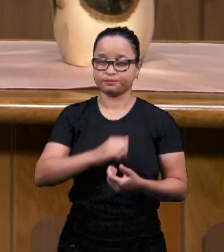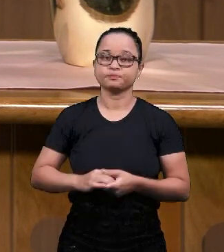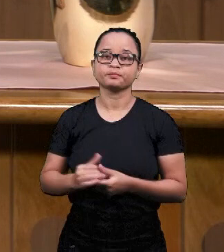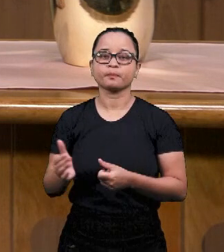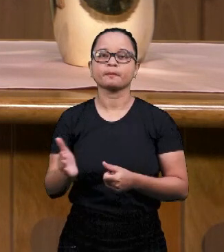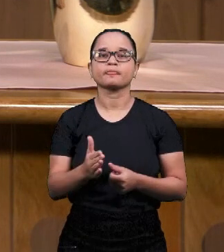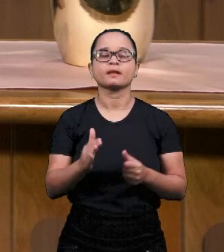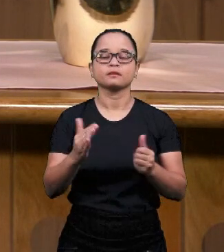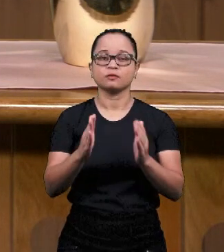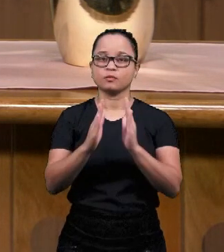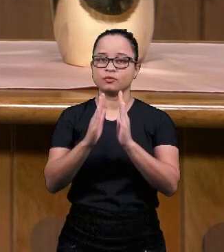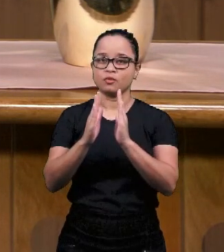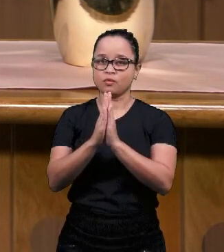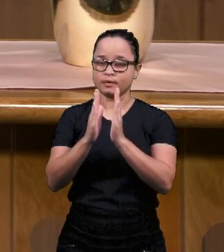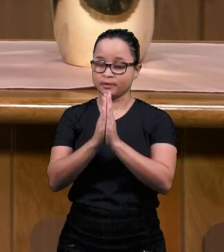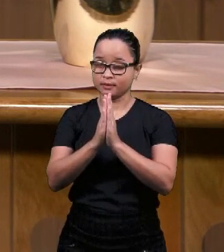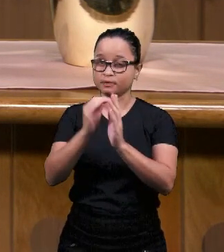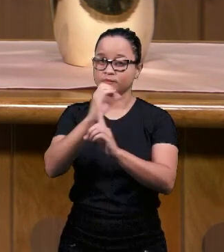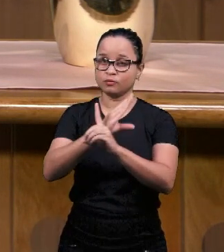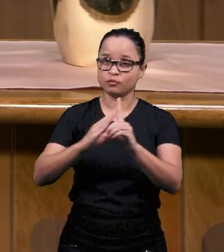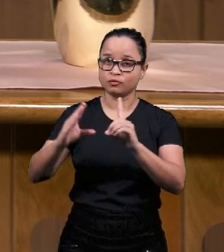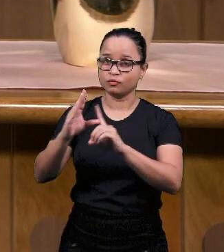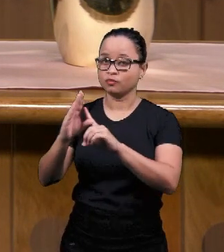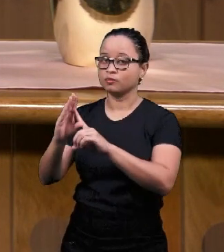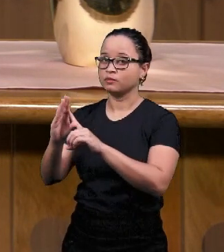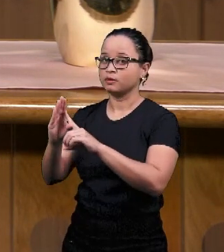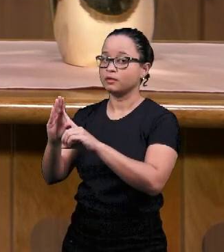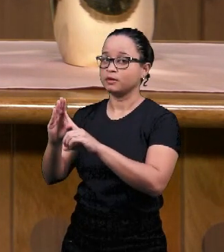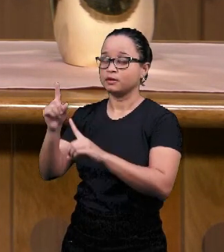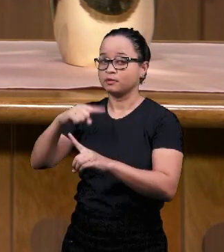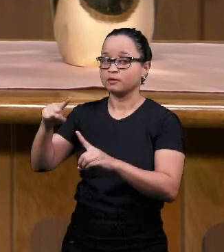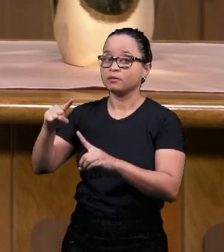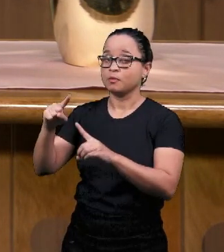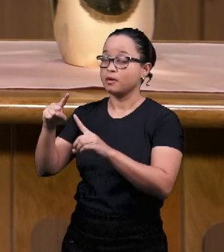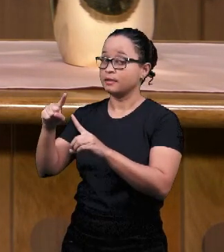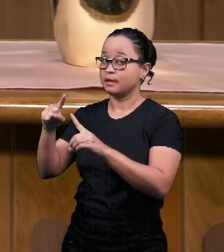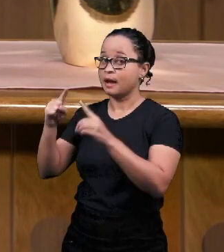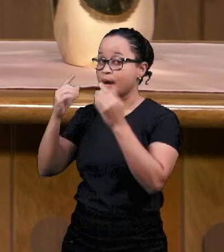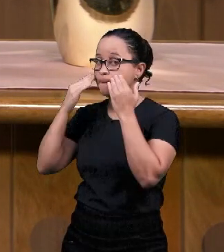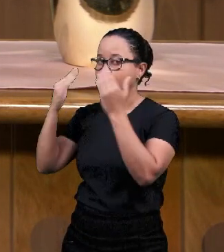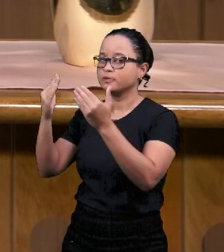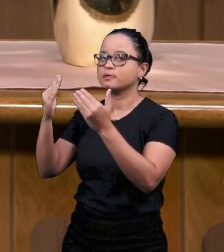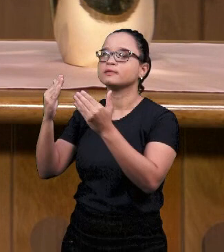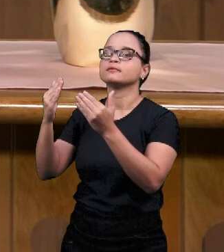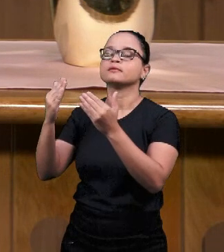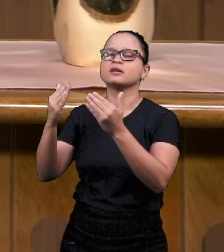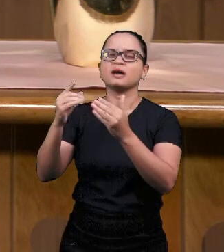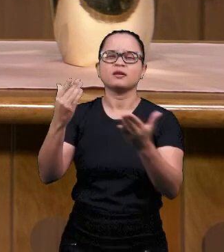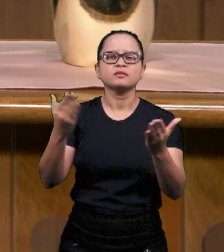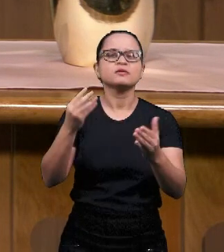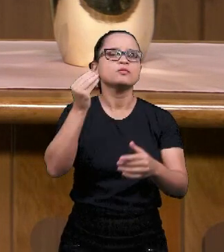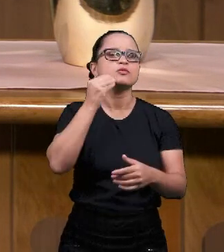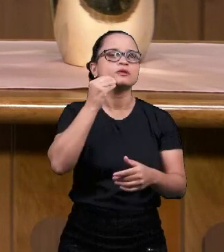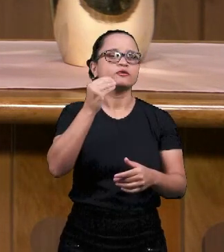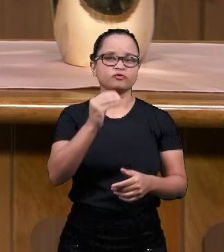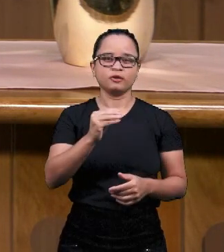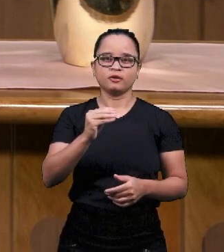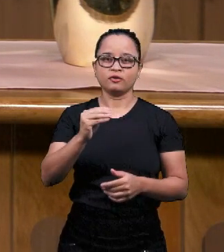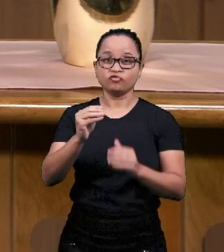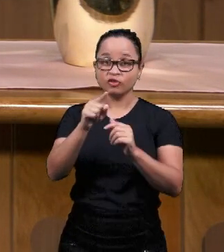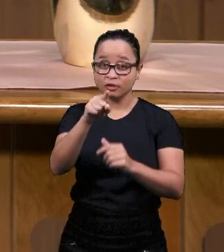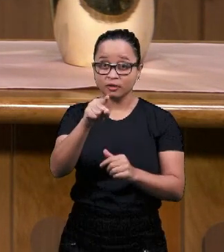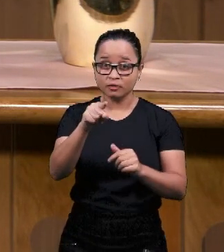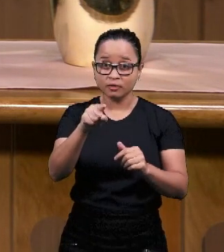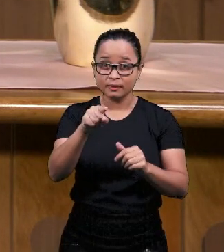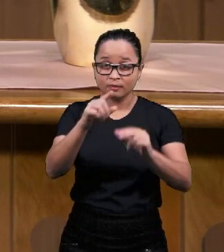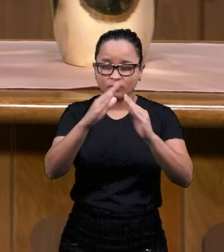сейчас помолимся к Богу. И у вас есть возможность помолиться вместе с нами, проговорить к Богу